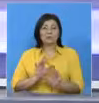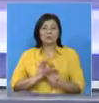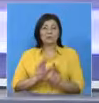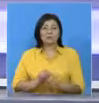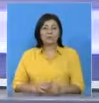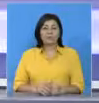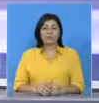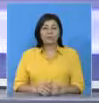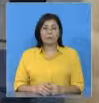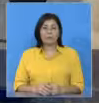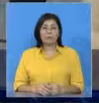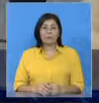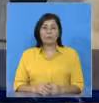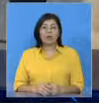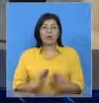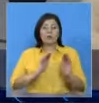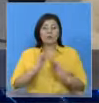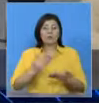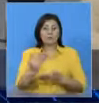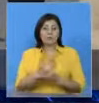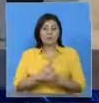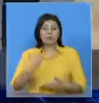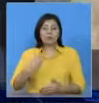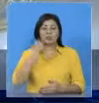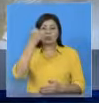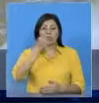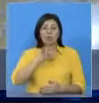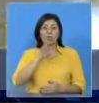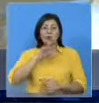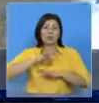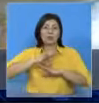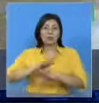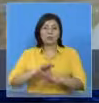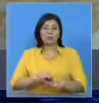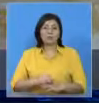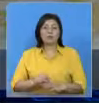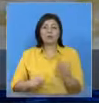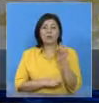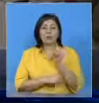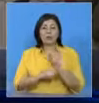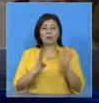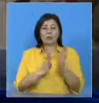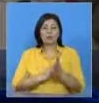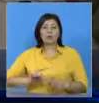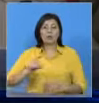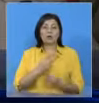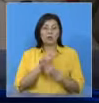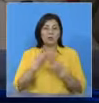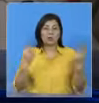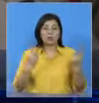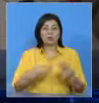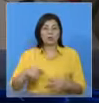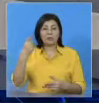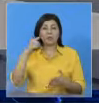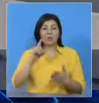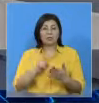келді. Жәдігерлерді жинауға 2 жылдай уақыт кеткен. Музей мамандары 9 аудандар алып, діни